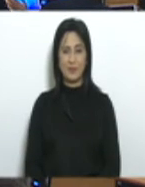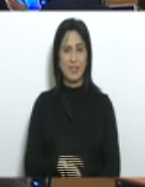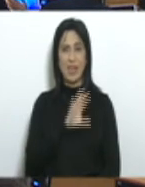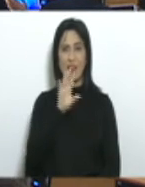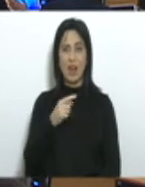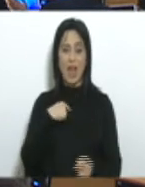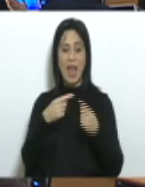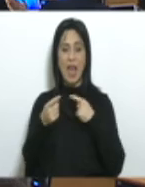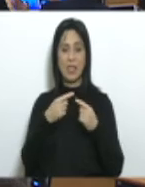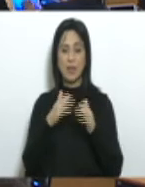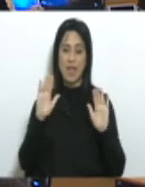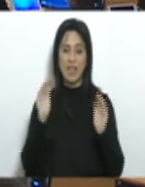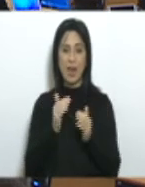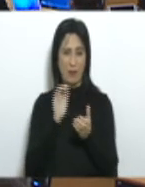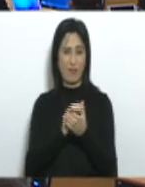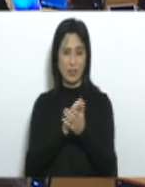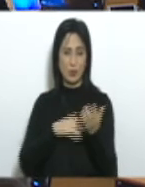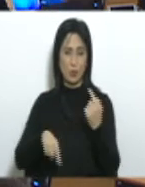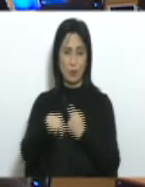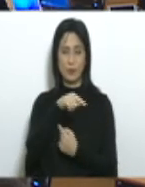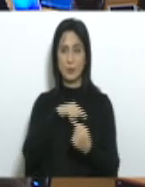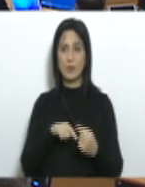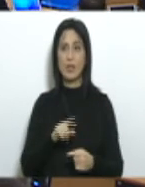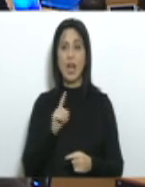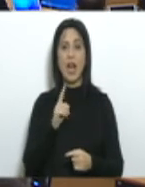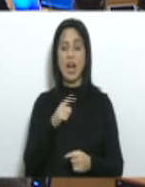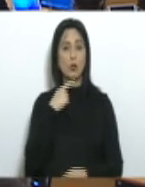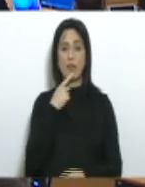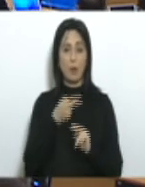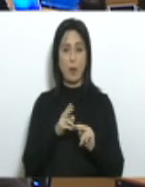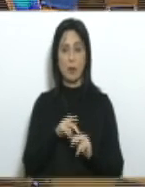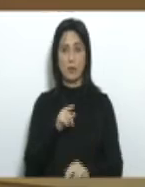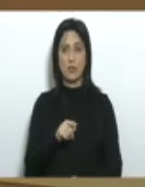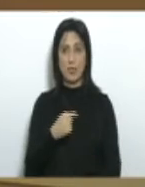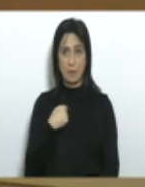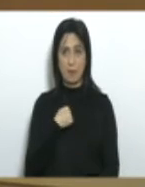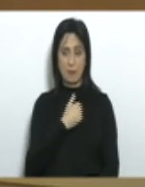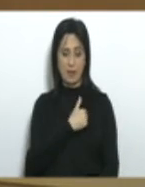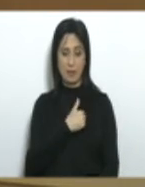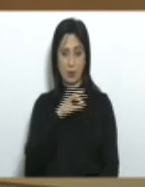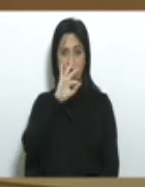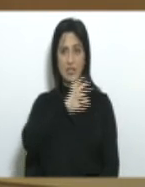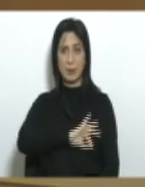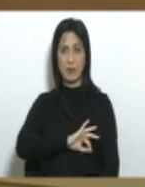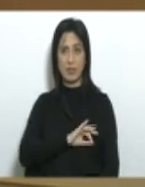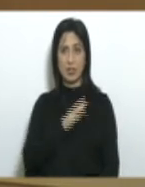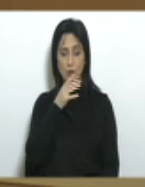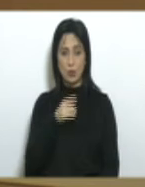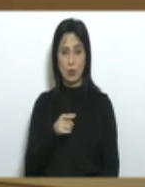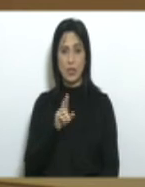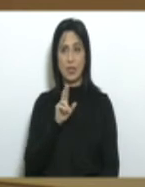ყველა ერთმანეთს მეტნაკლებად ვიცნობთ. Რატომ ვამბობ ამას? Მე მინდა ვისარგებლო მომენტით